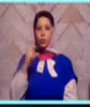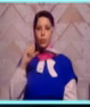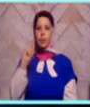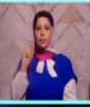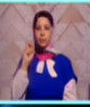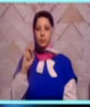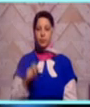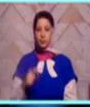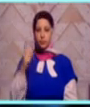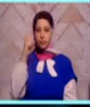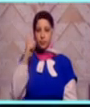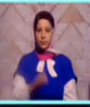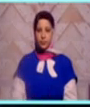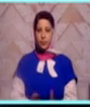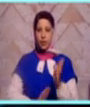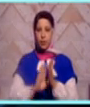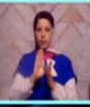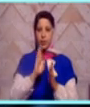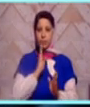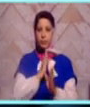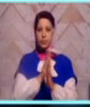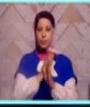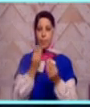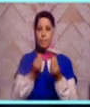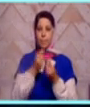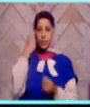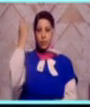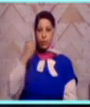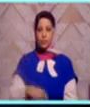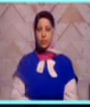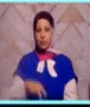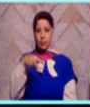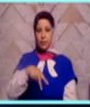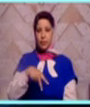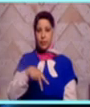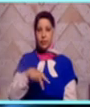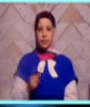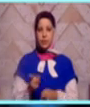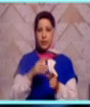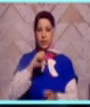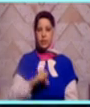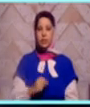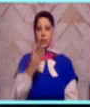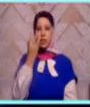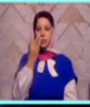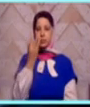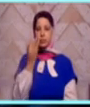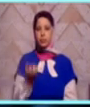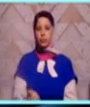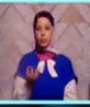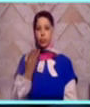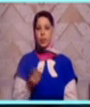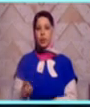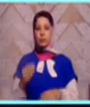ما بتتلاشى مع سطوع اشعه الشمس، يعني احنا نقدر نقول 7 8 صباحا الشبوره المائيه بتتلاشى والرؤيه الافقيه بتتحسن على اغلب